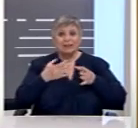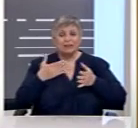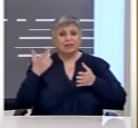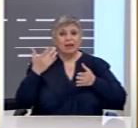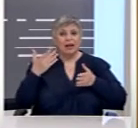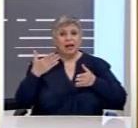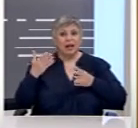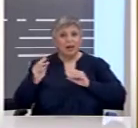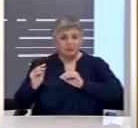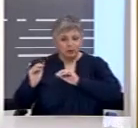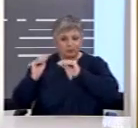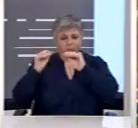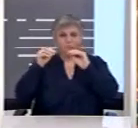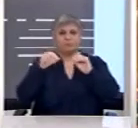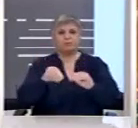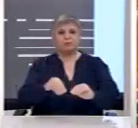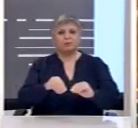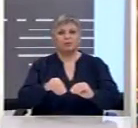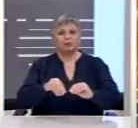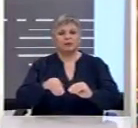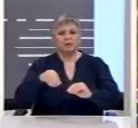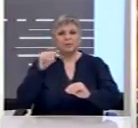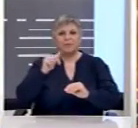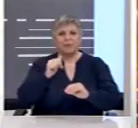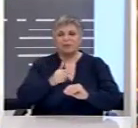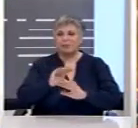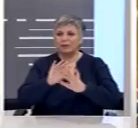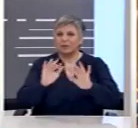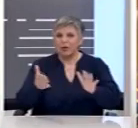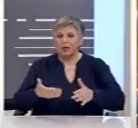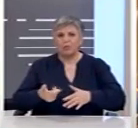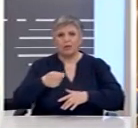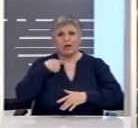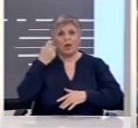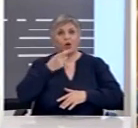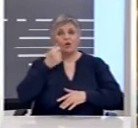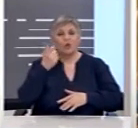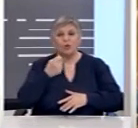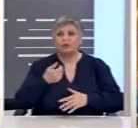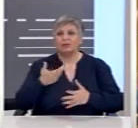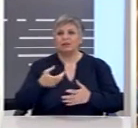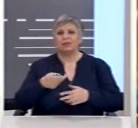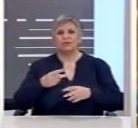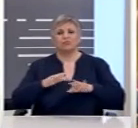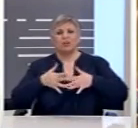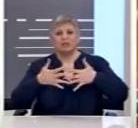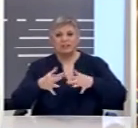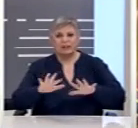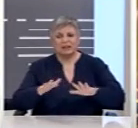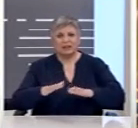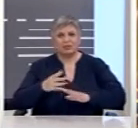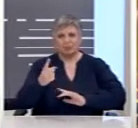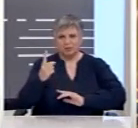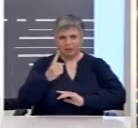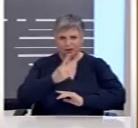τα θύματα ενώπιον των γονέων τους, των αδελφών τους, μέσα σε τραγικές, αντιλαμβάνεστε, δραματικές